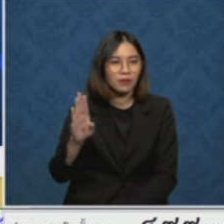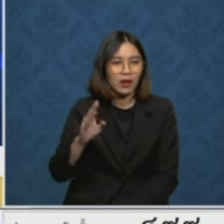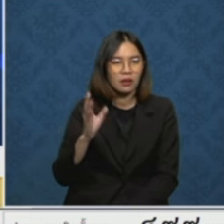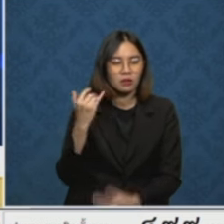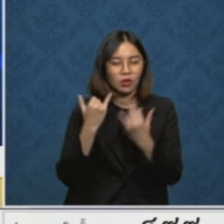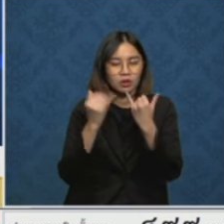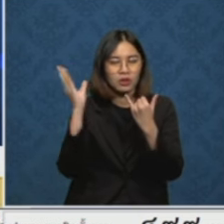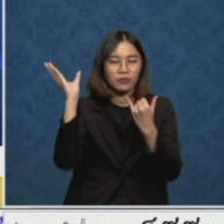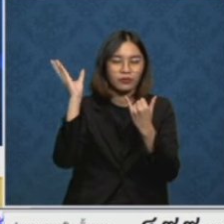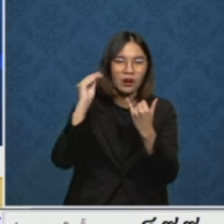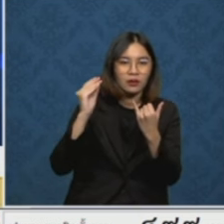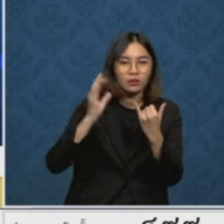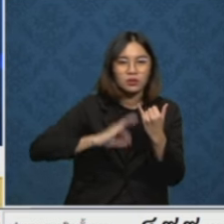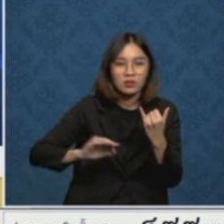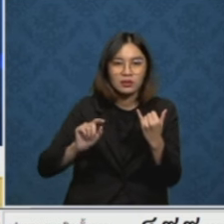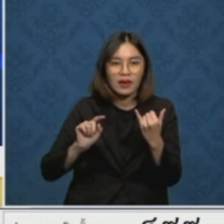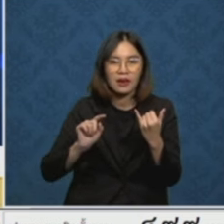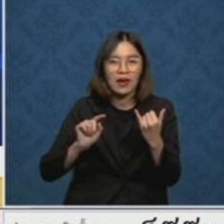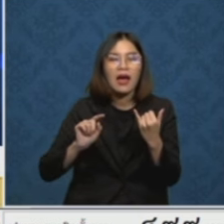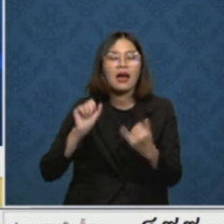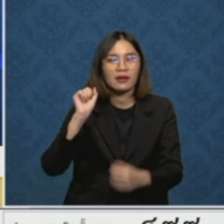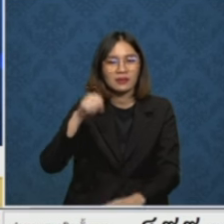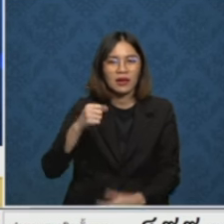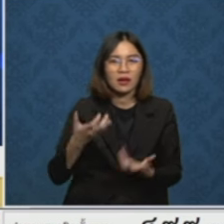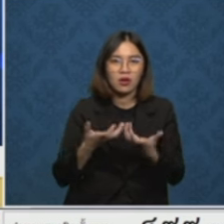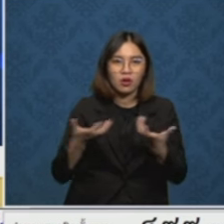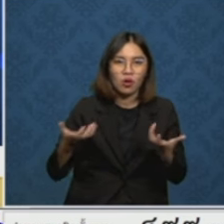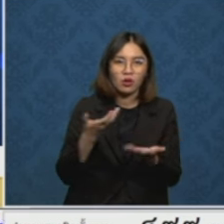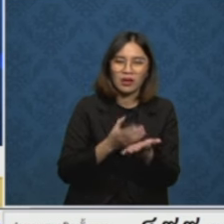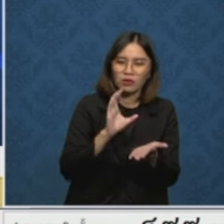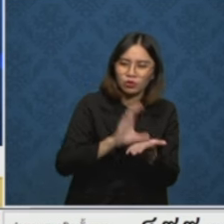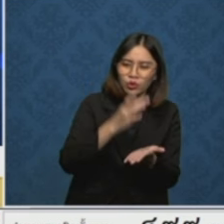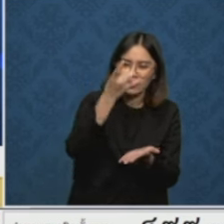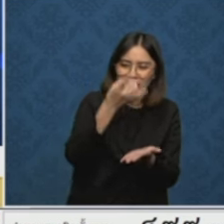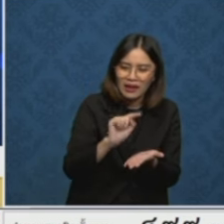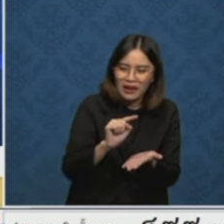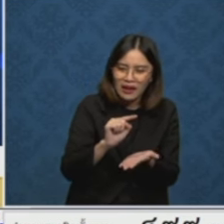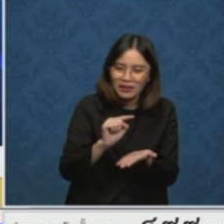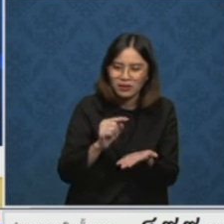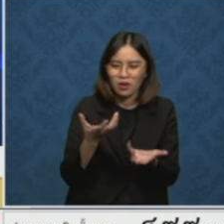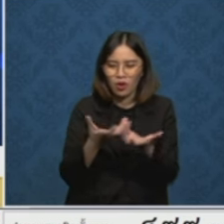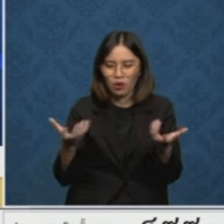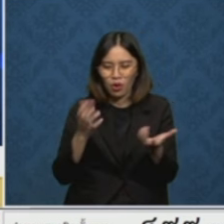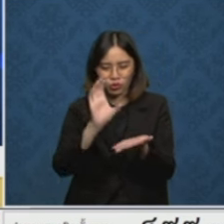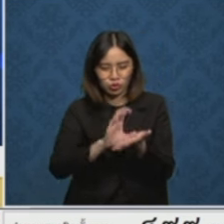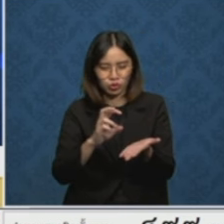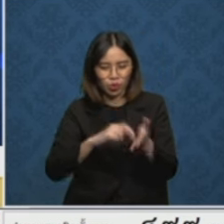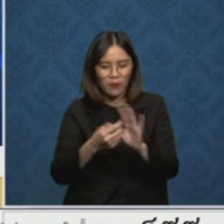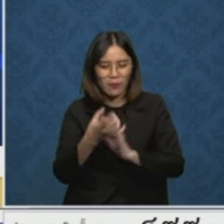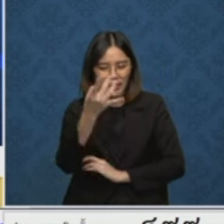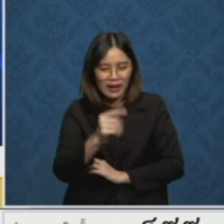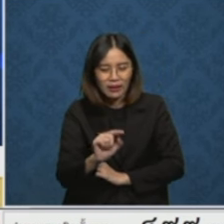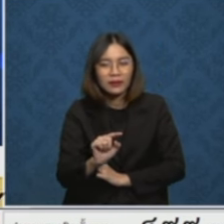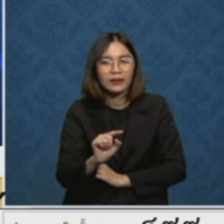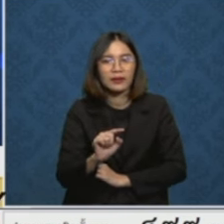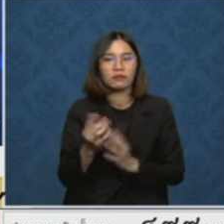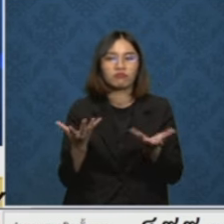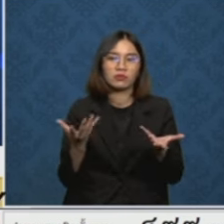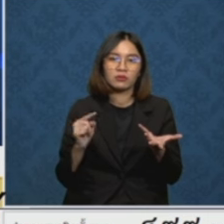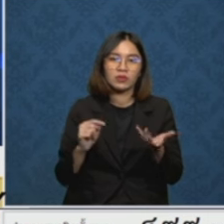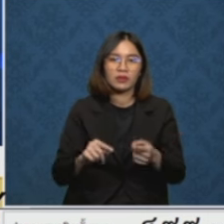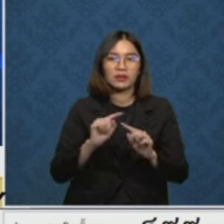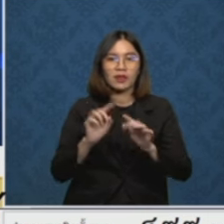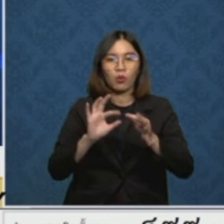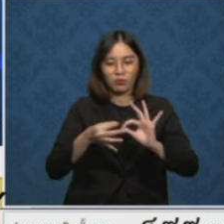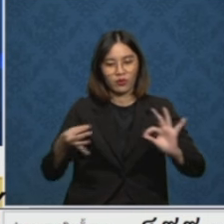จะก็อาจจะใช่สินค้าทุนคืออะไรอะไรนับว่าเป็นสินค้าทุนบ้างนะคะแต่ว่าพอท่อน